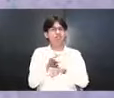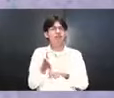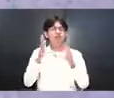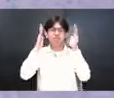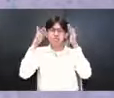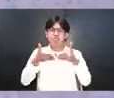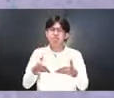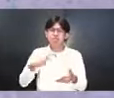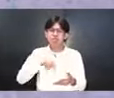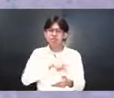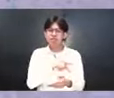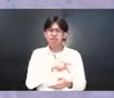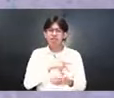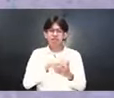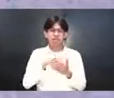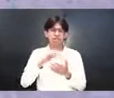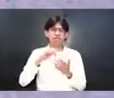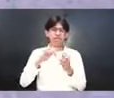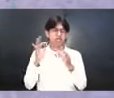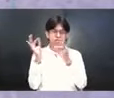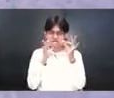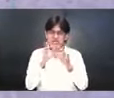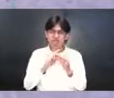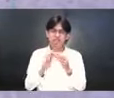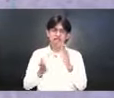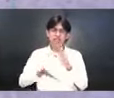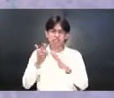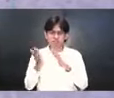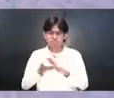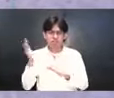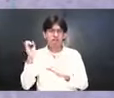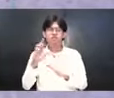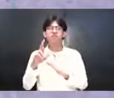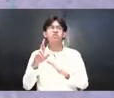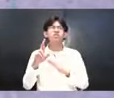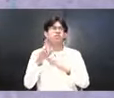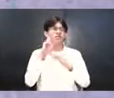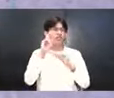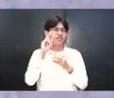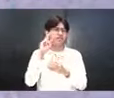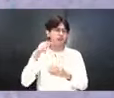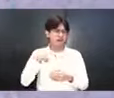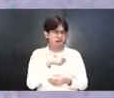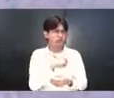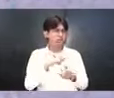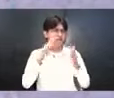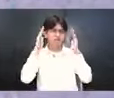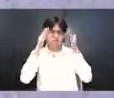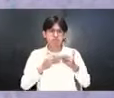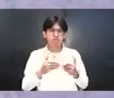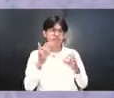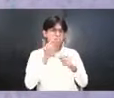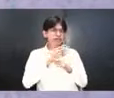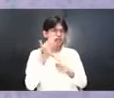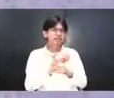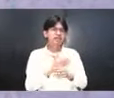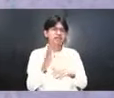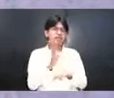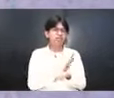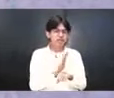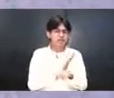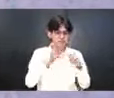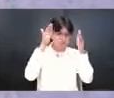our distractions. And now, God is calling you. Come